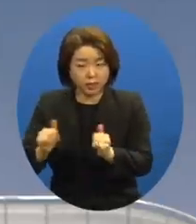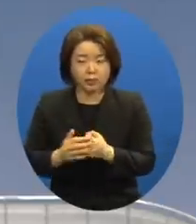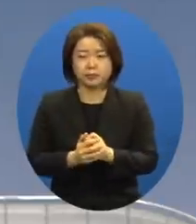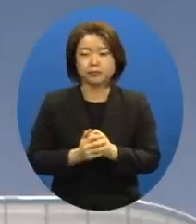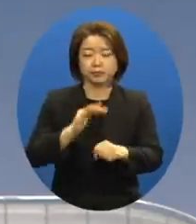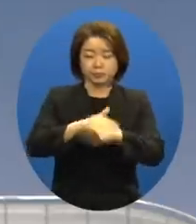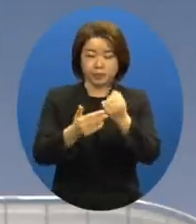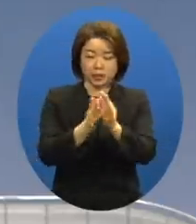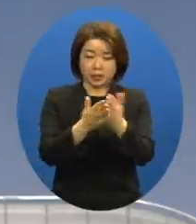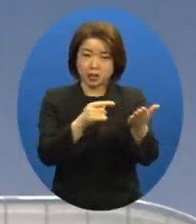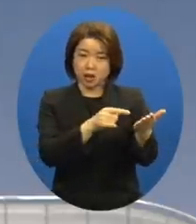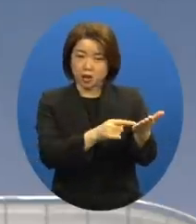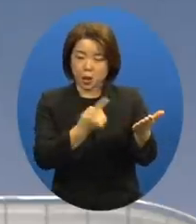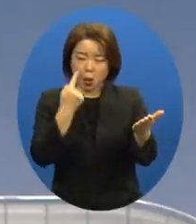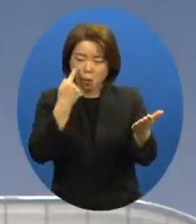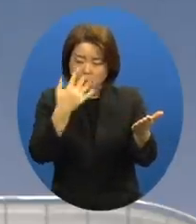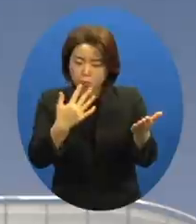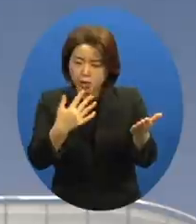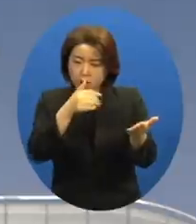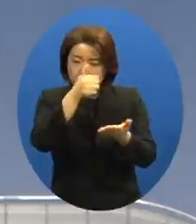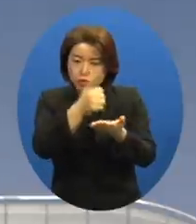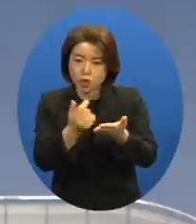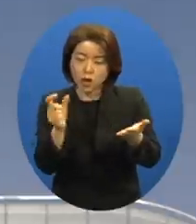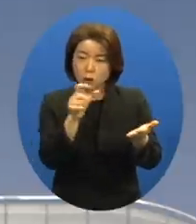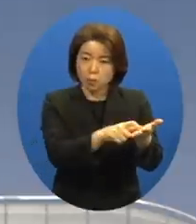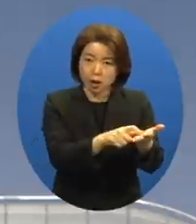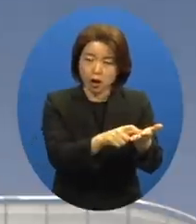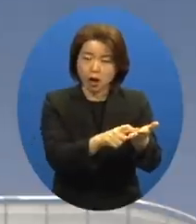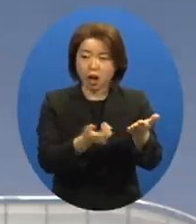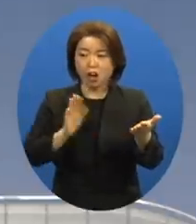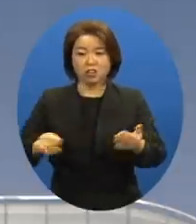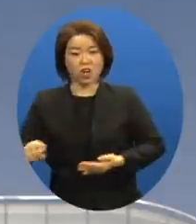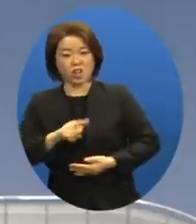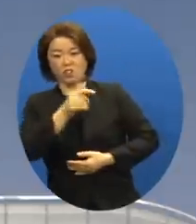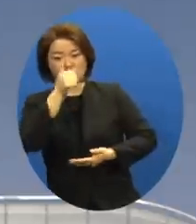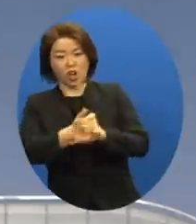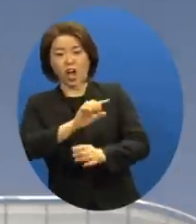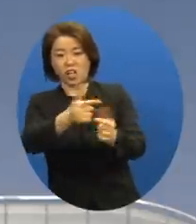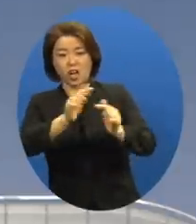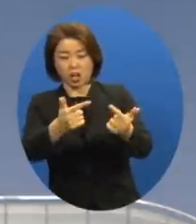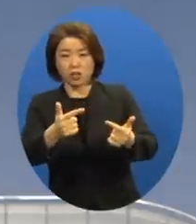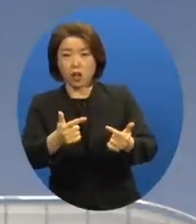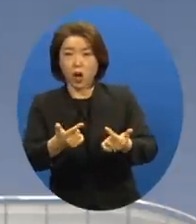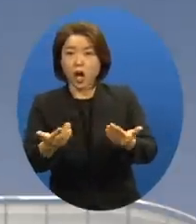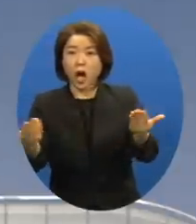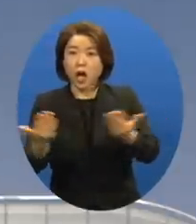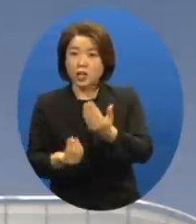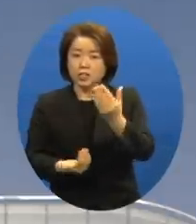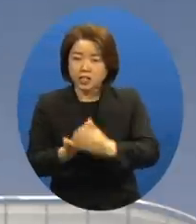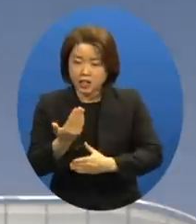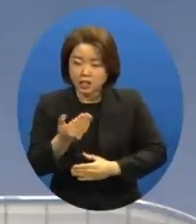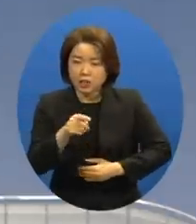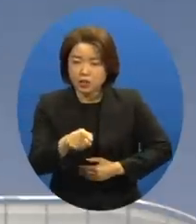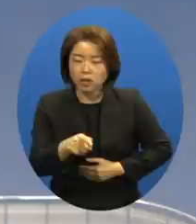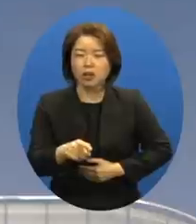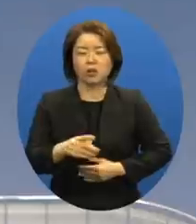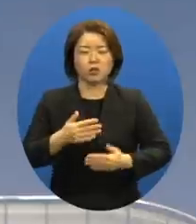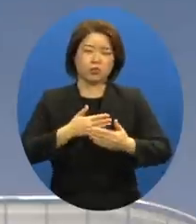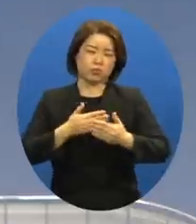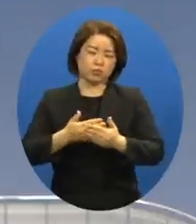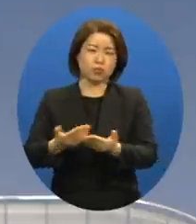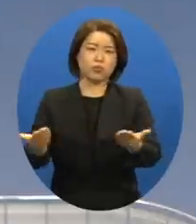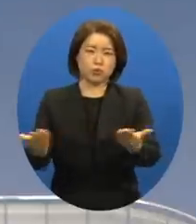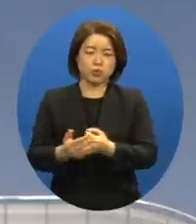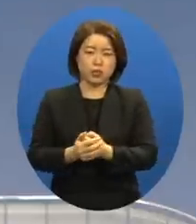성경에 분명히 죄라고 말했는데 그건 죄가 아니라고 주장하는 일들이 일어나는 것이 두려운 겁니다